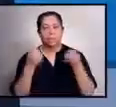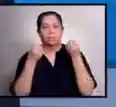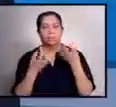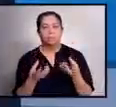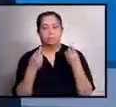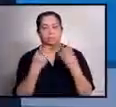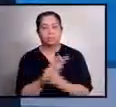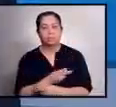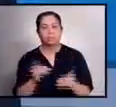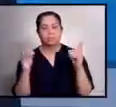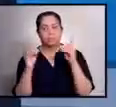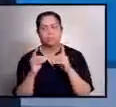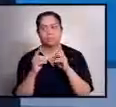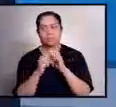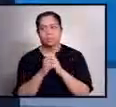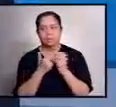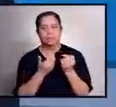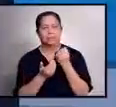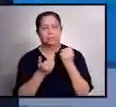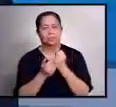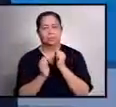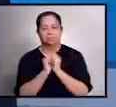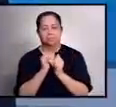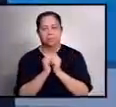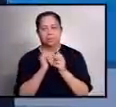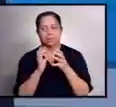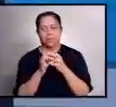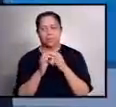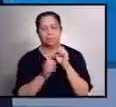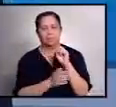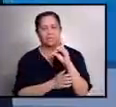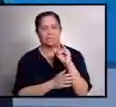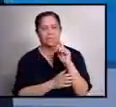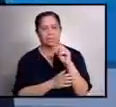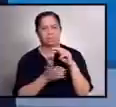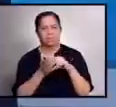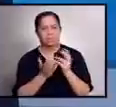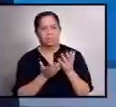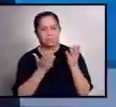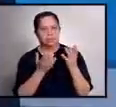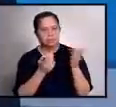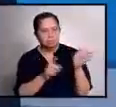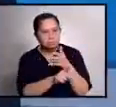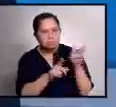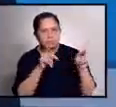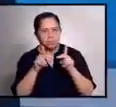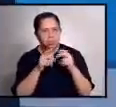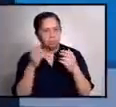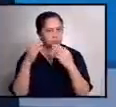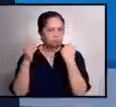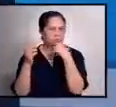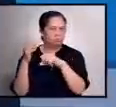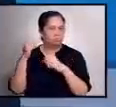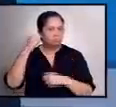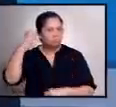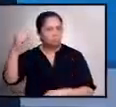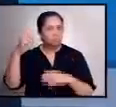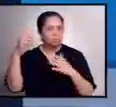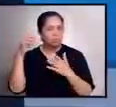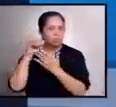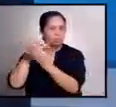Sa maraming demokrasya, simple na lamang po ang definisyon ng sedisyon. Ito ay ang pag-alok o paghimok sa mga tao na lumaban, umaklas